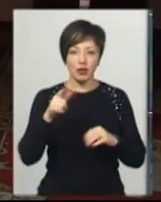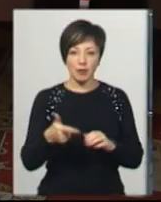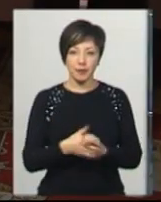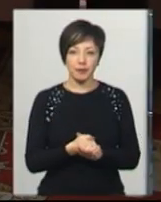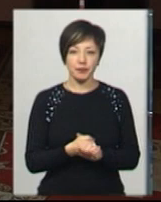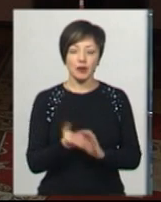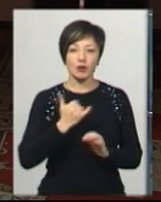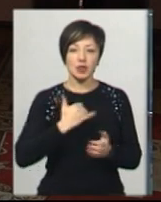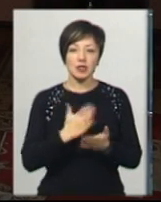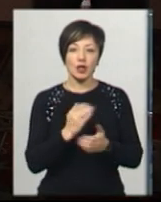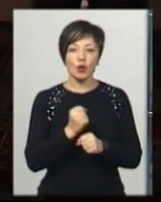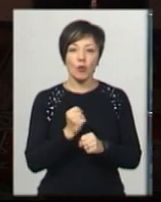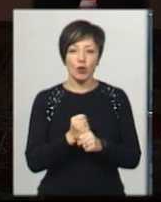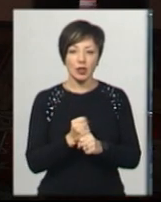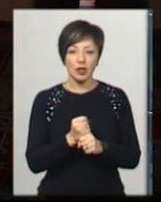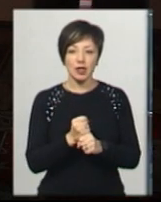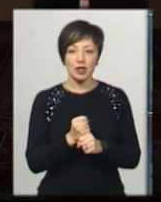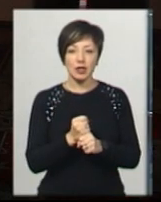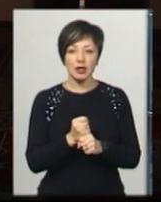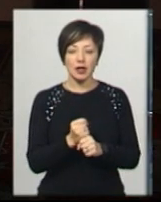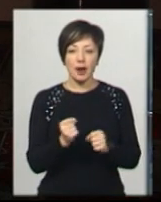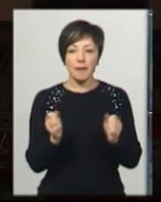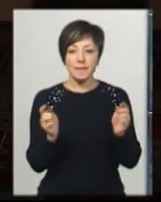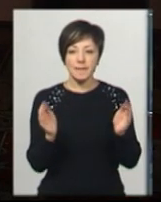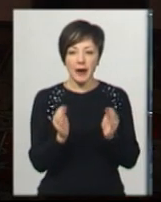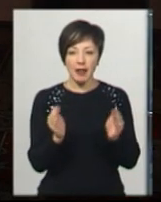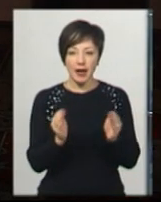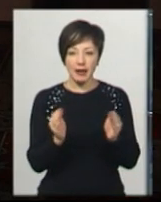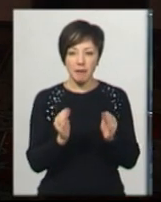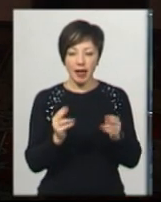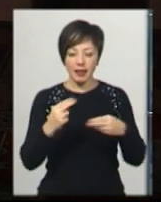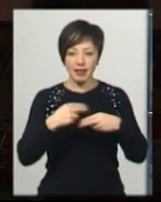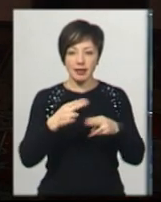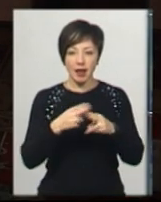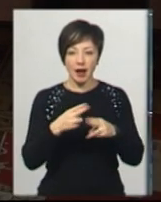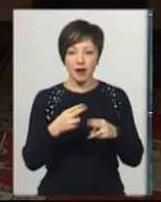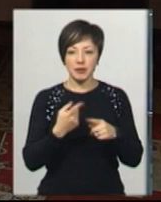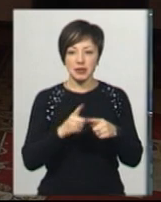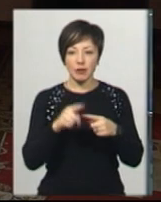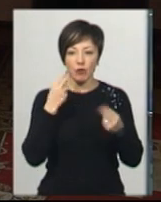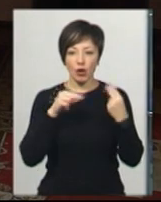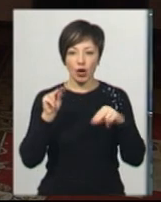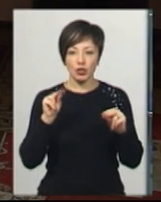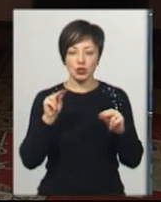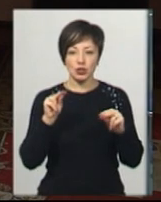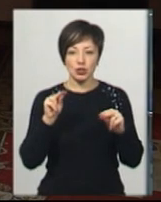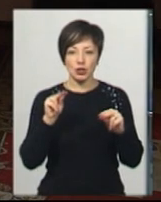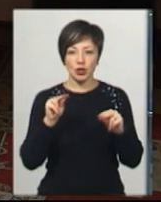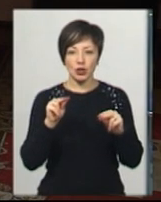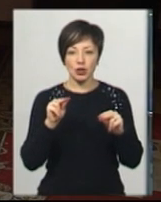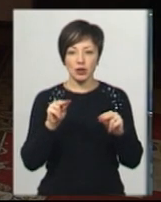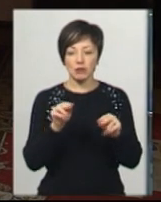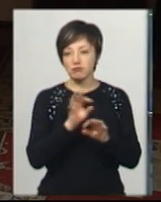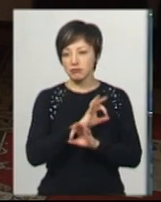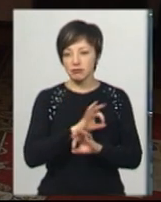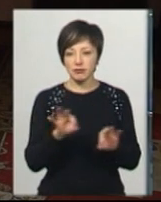У нас є робота з маленькими деталями. І це покращення і універсальне.